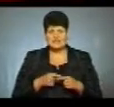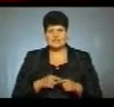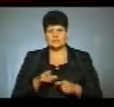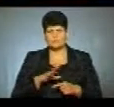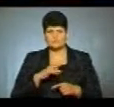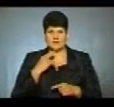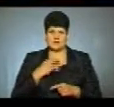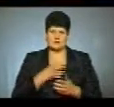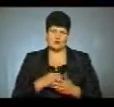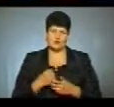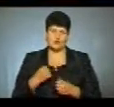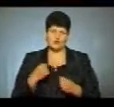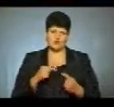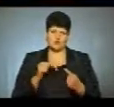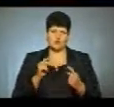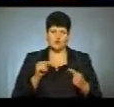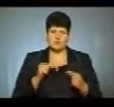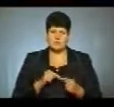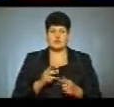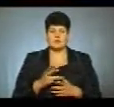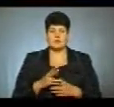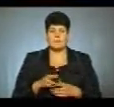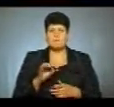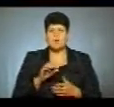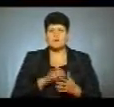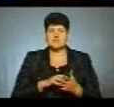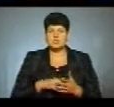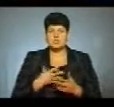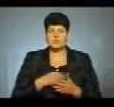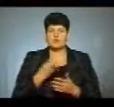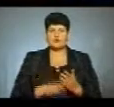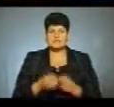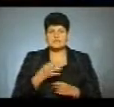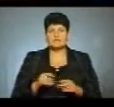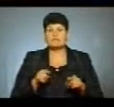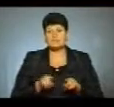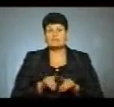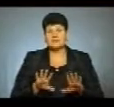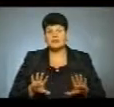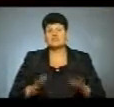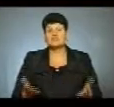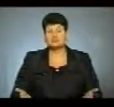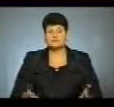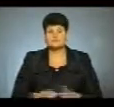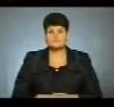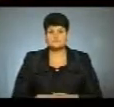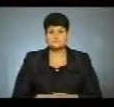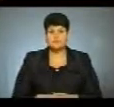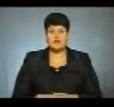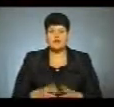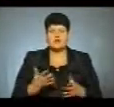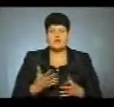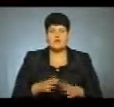свого суперника. Володимир Керко з Молдови про причини своєї поразки сказав. Так вийшло. У ваговій